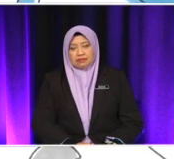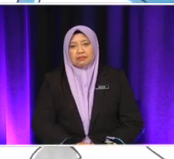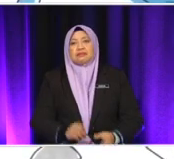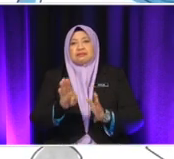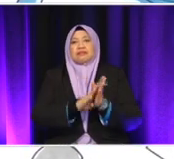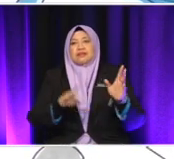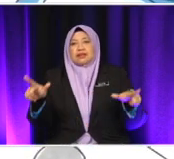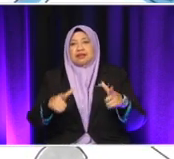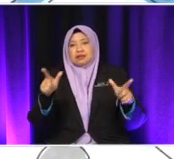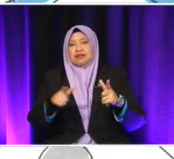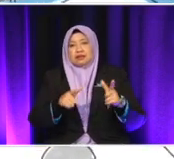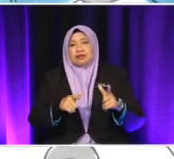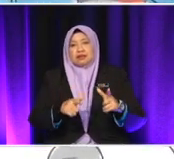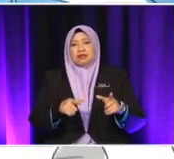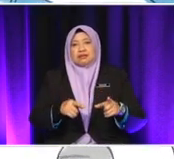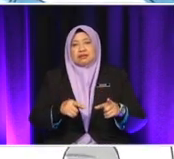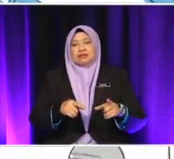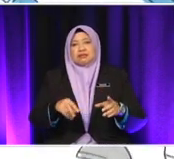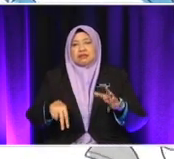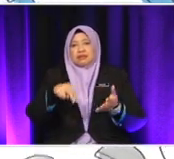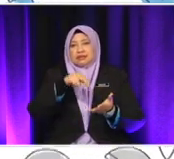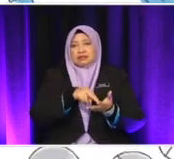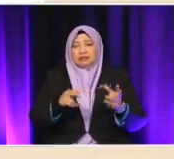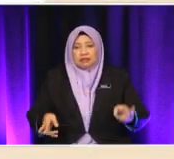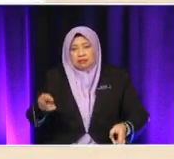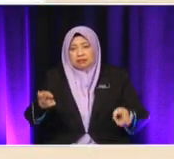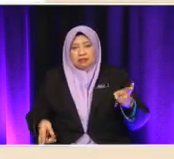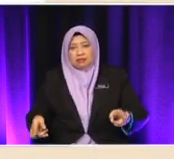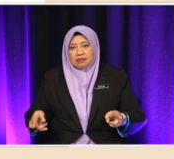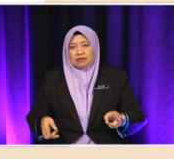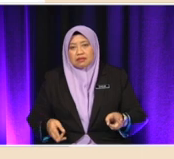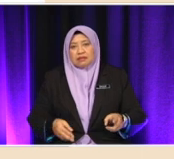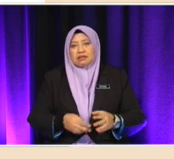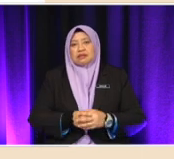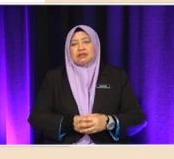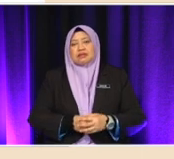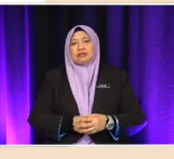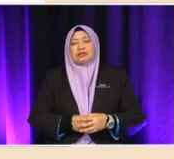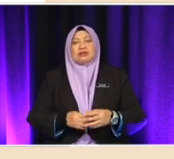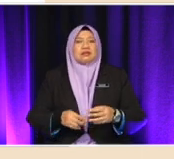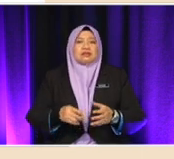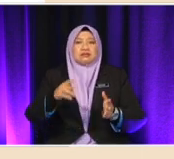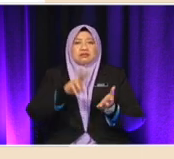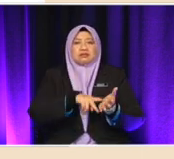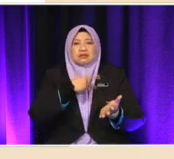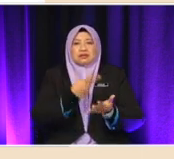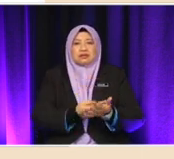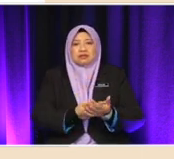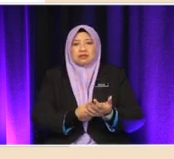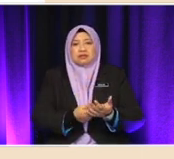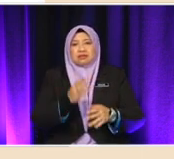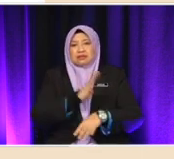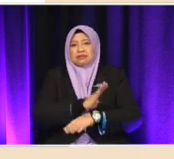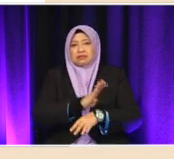peningkatan di dalam penggunaan robotik yang ketiga adalah kejatuhan harga besi ke kita lihat jawaban betul